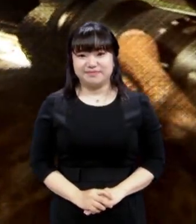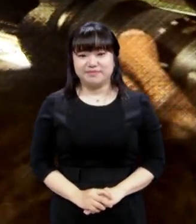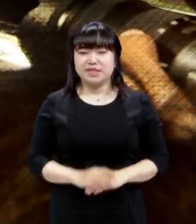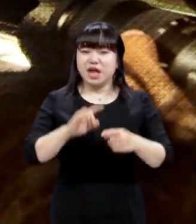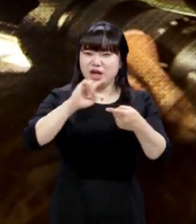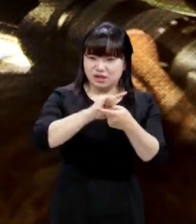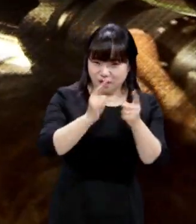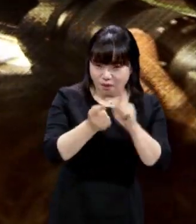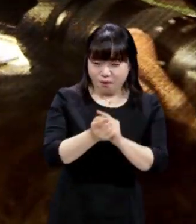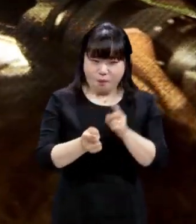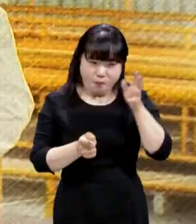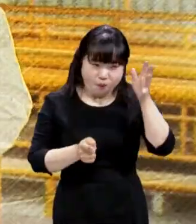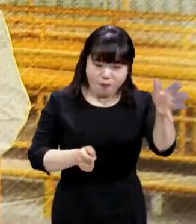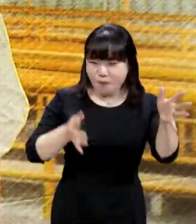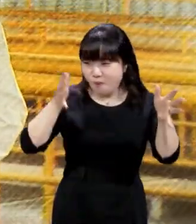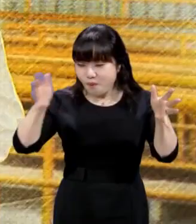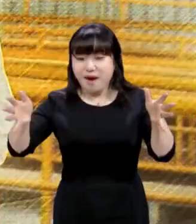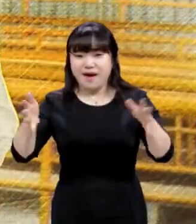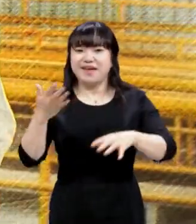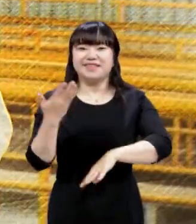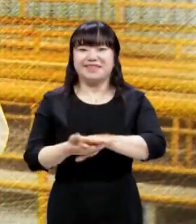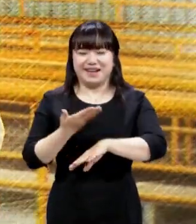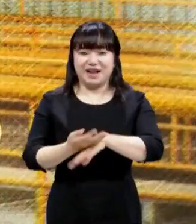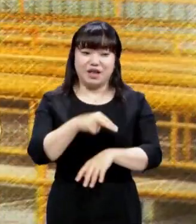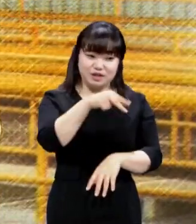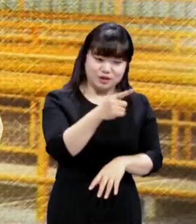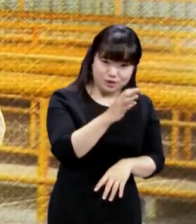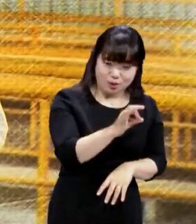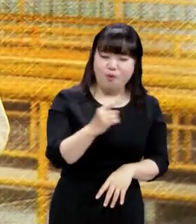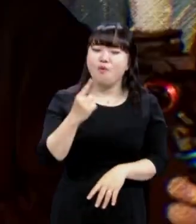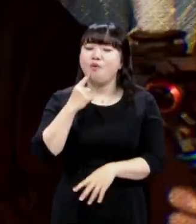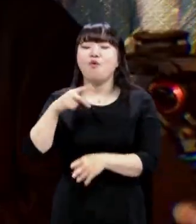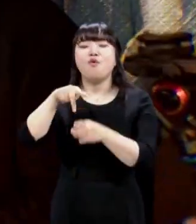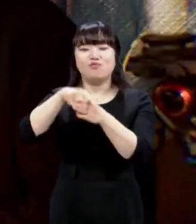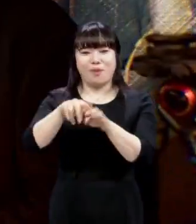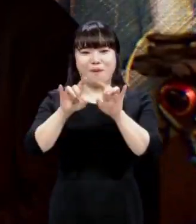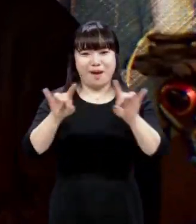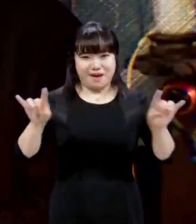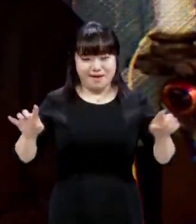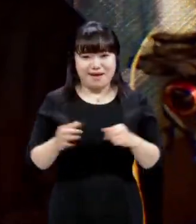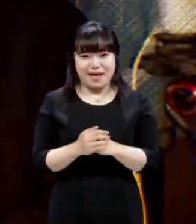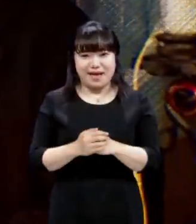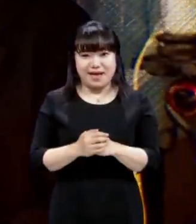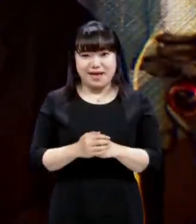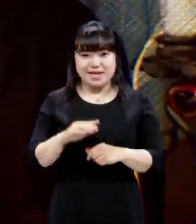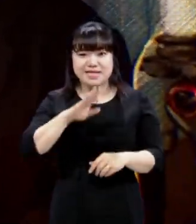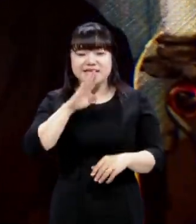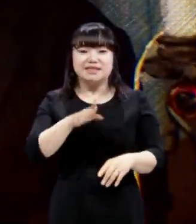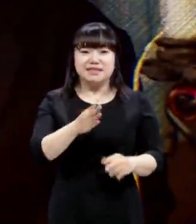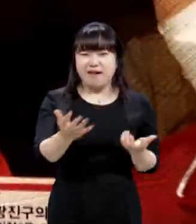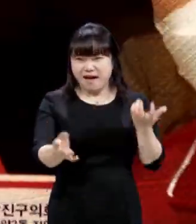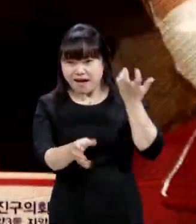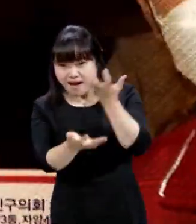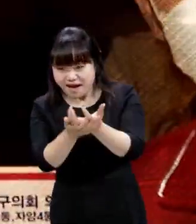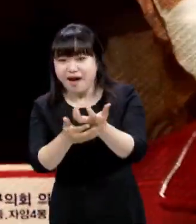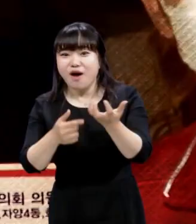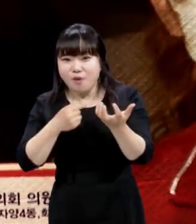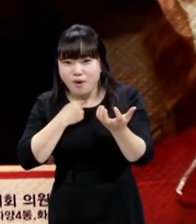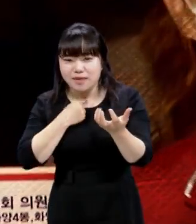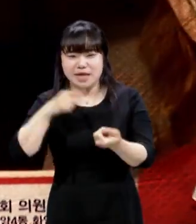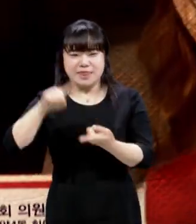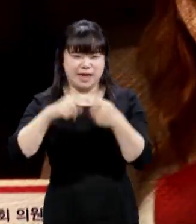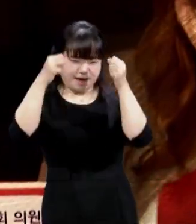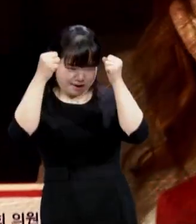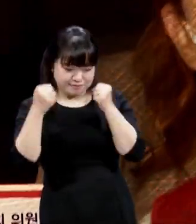서로 다른 필승 전략을 꺼내 된 송영길 후보와 옷에 운동 살아 내려앉는 입장과 지폐에는 입장에서